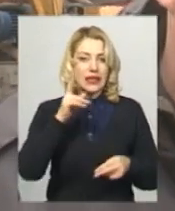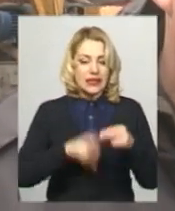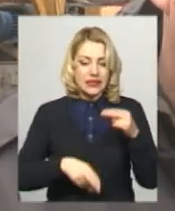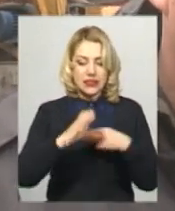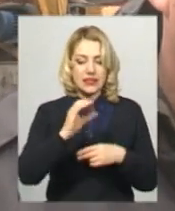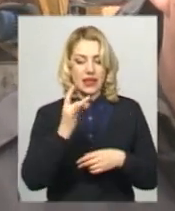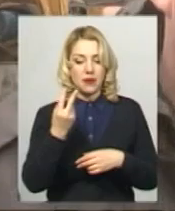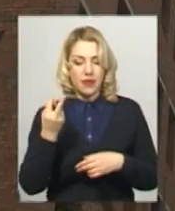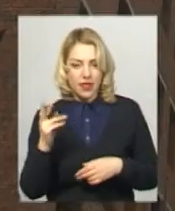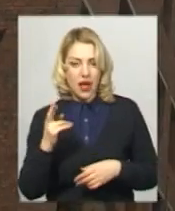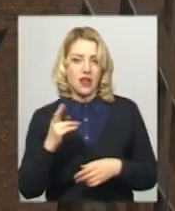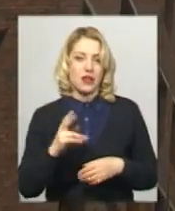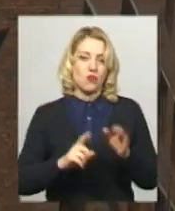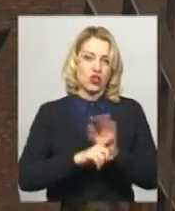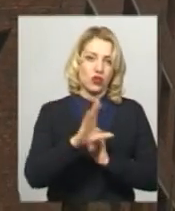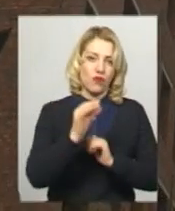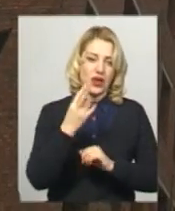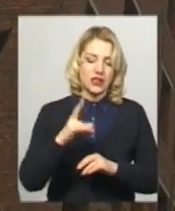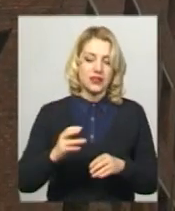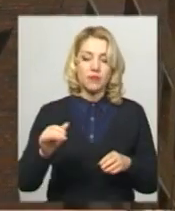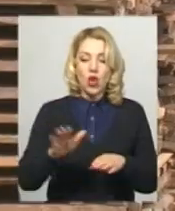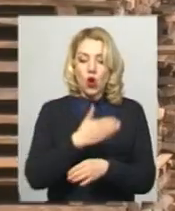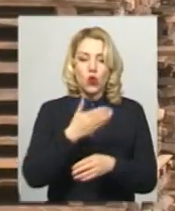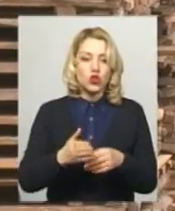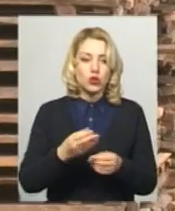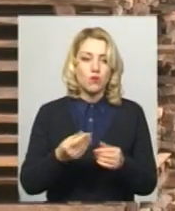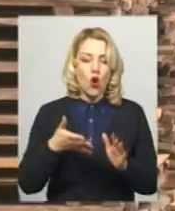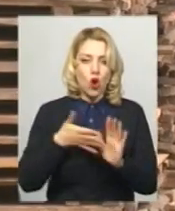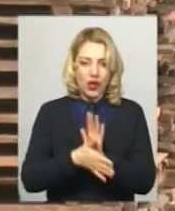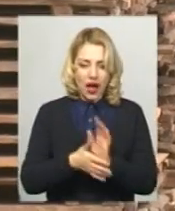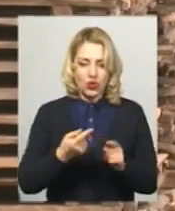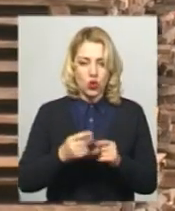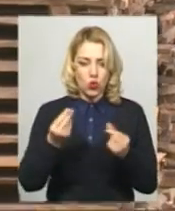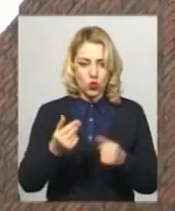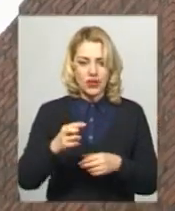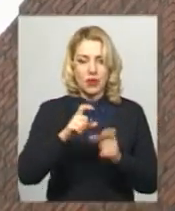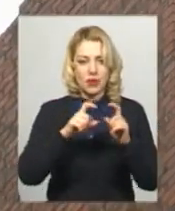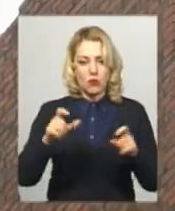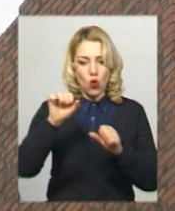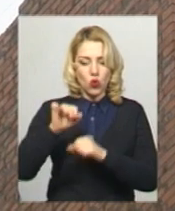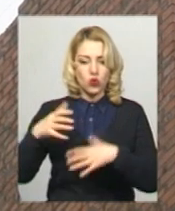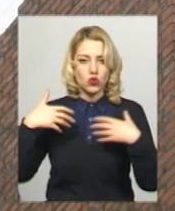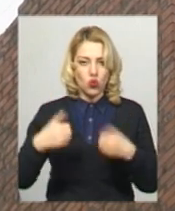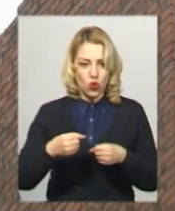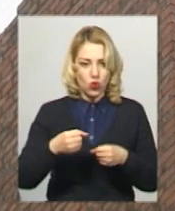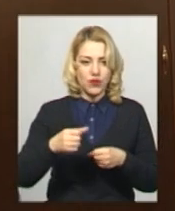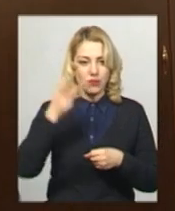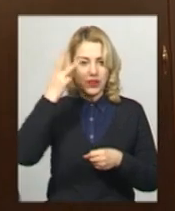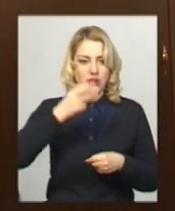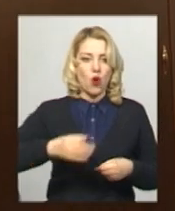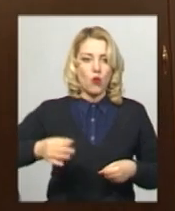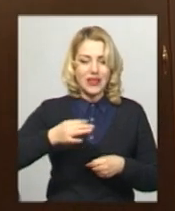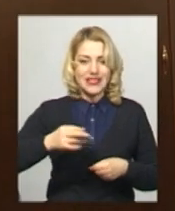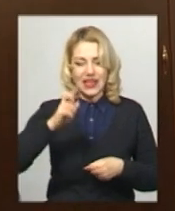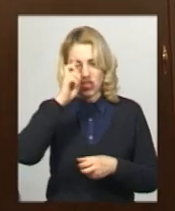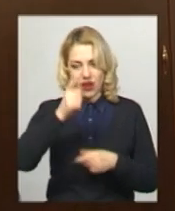в кінці серпня, на початку вересня. Розпорядником коштів, виділених обласною радою, є Департамент охорони здоров'я Хмельницької обласної державної адміністрації. Дуже